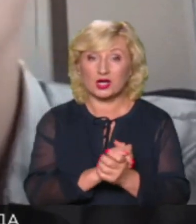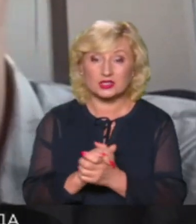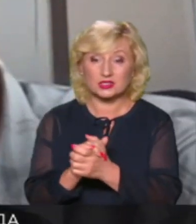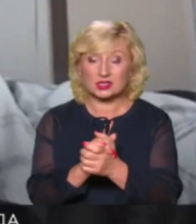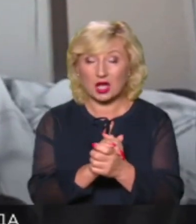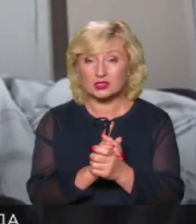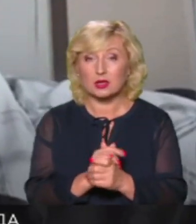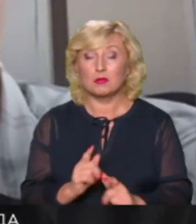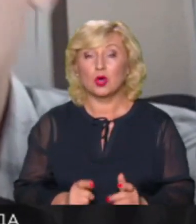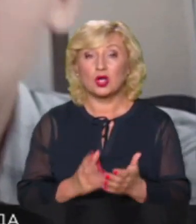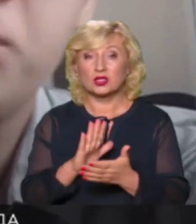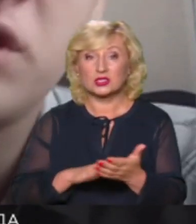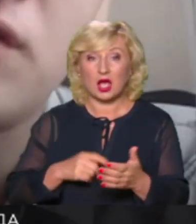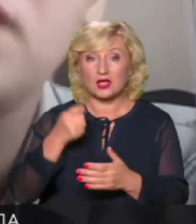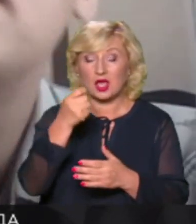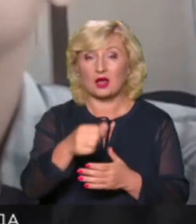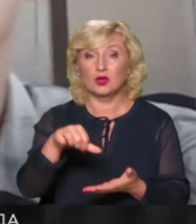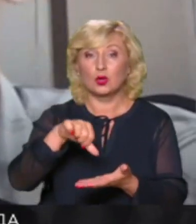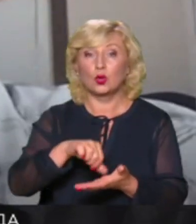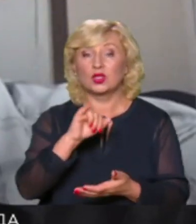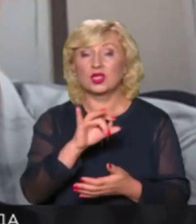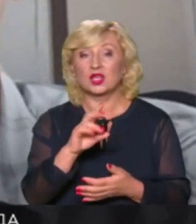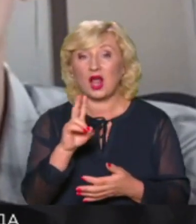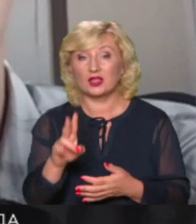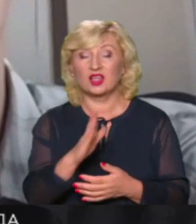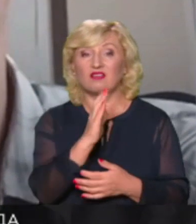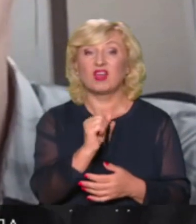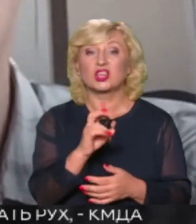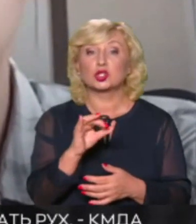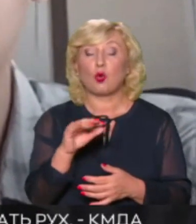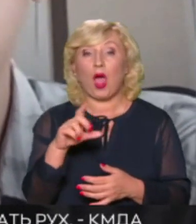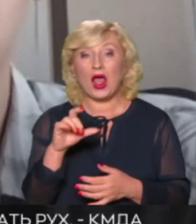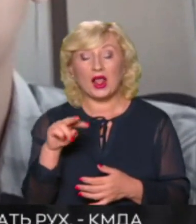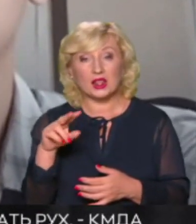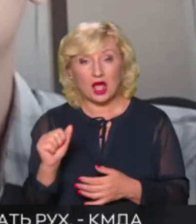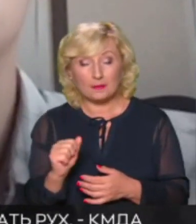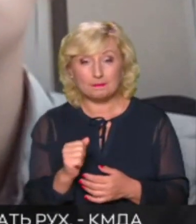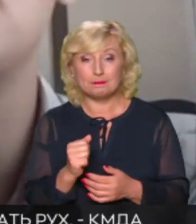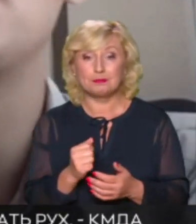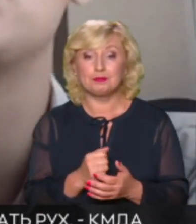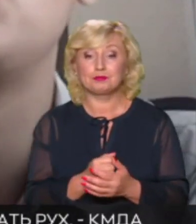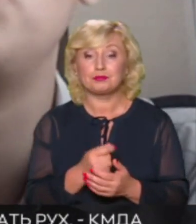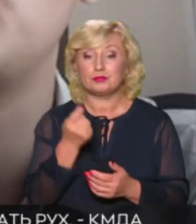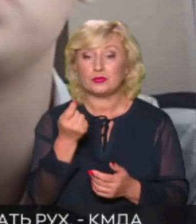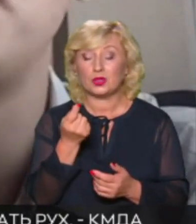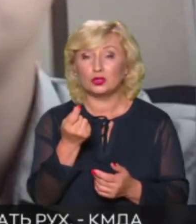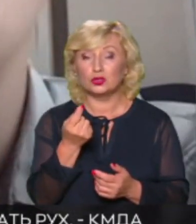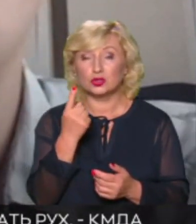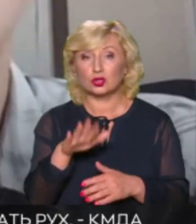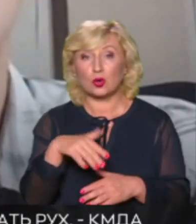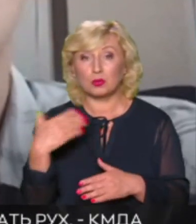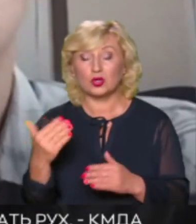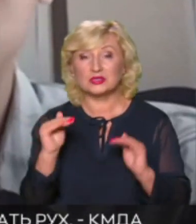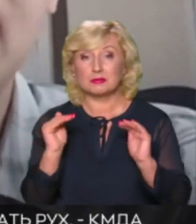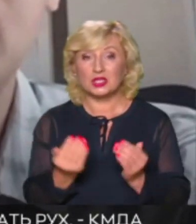заявки вступ і Іран подавав, і Венесуела навіть подала, і це, в принципі, трошки, з одного боку, зменшення